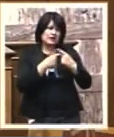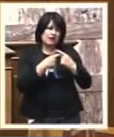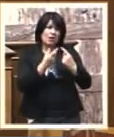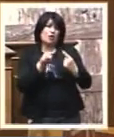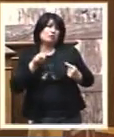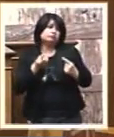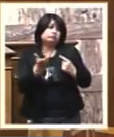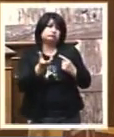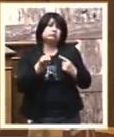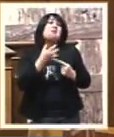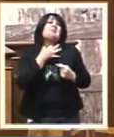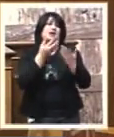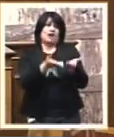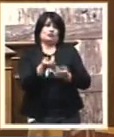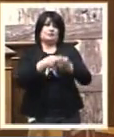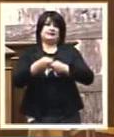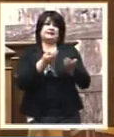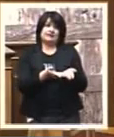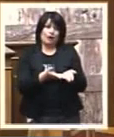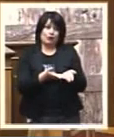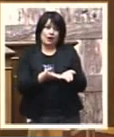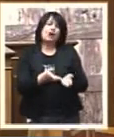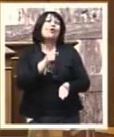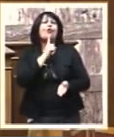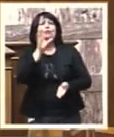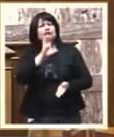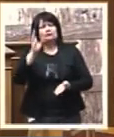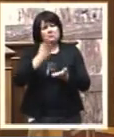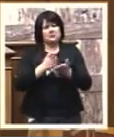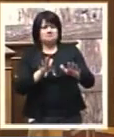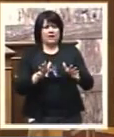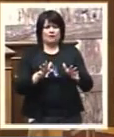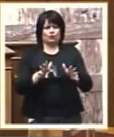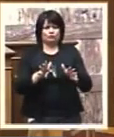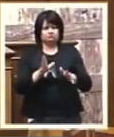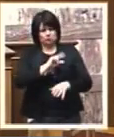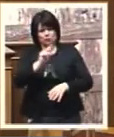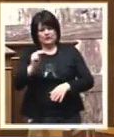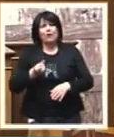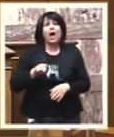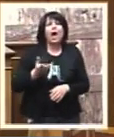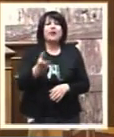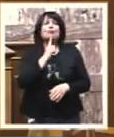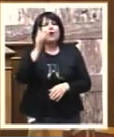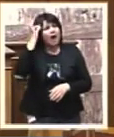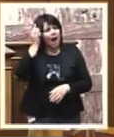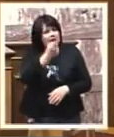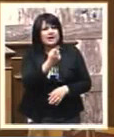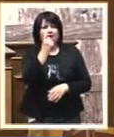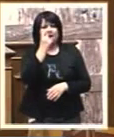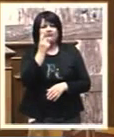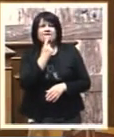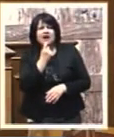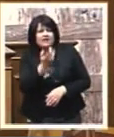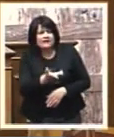παράγει περίπου όσους πτυχιούχους παράγει κάθε ευρωπαϊκή χώρα. Μάλιστα, σε σχέση με χώρες όπως είναι η Γαλλία ή η Φινλανδία,